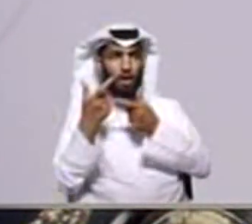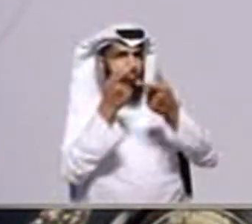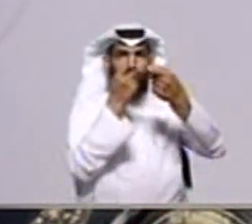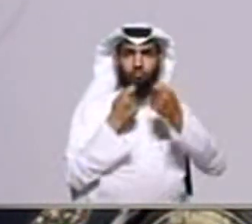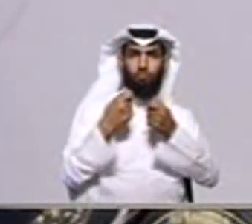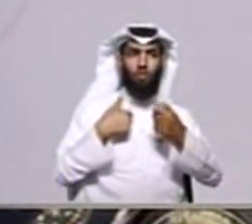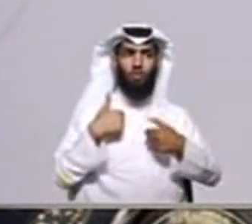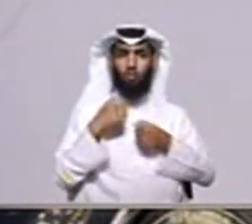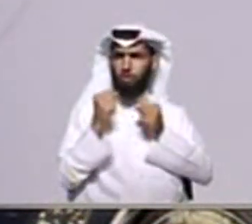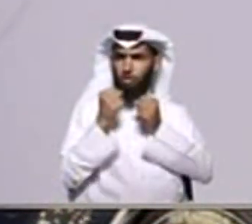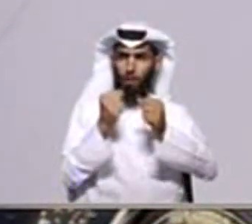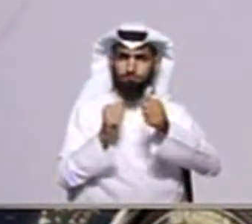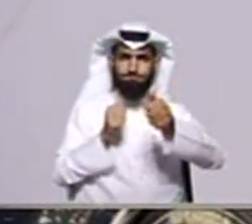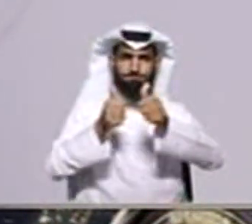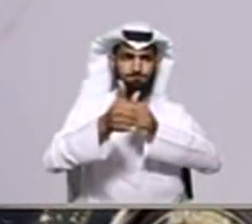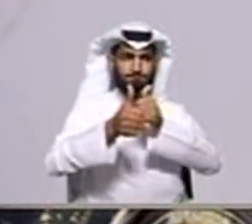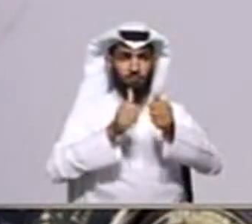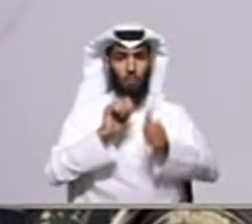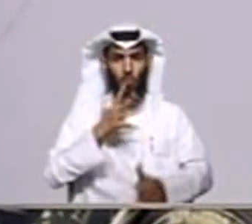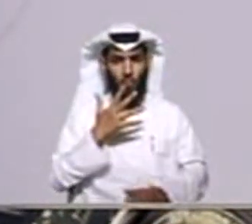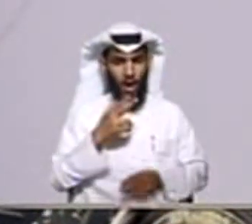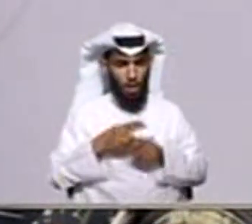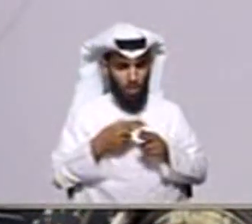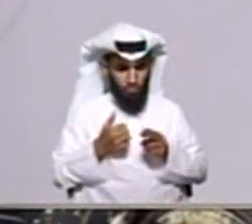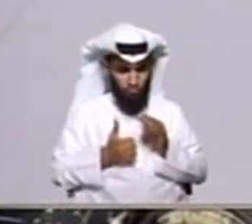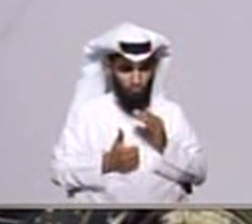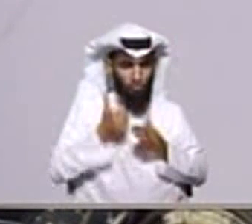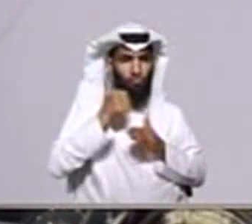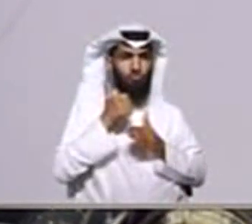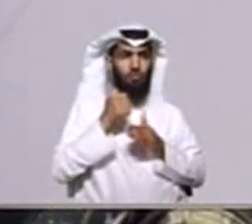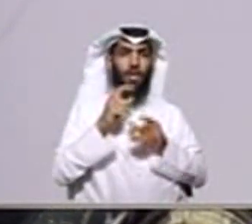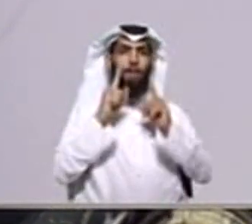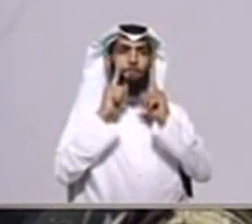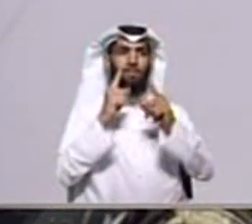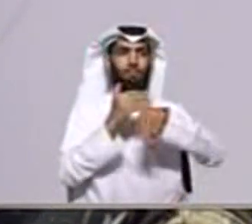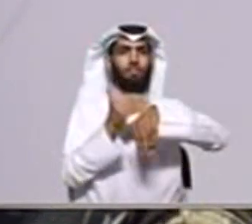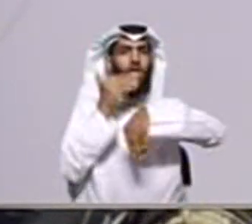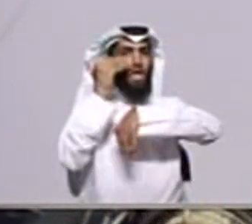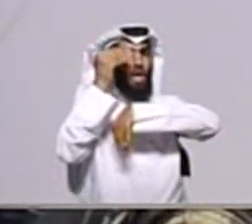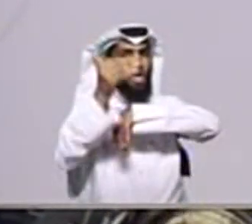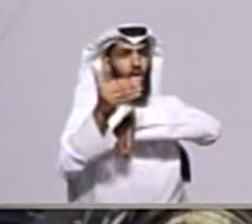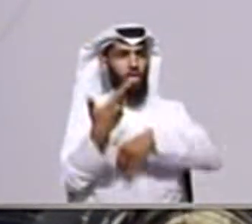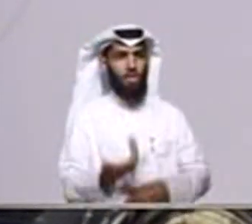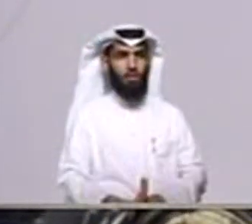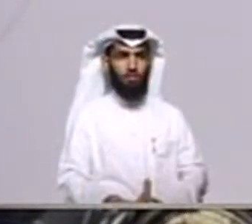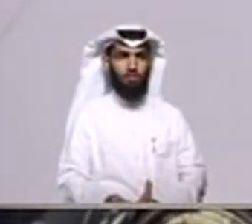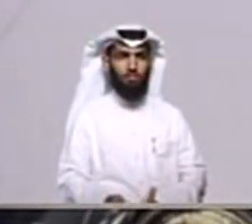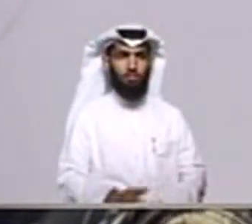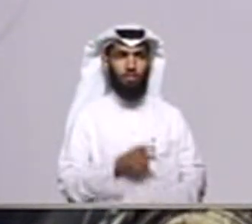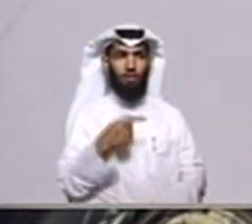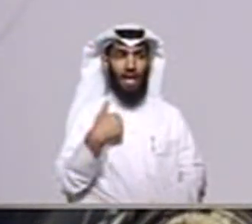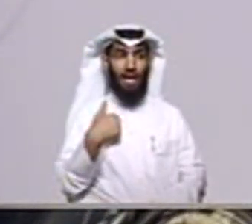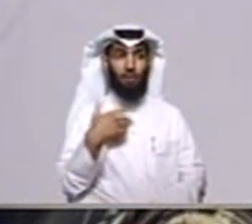أنت يعني ربما تتفوق على نفسك ولكن قد تكون متأخر، لا تكون يعني